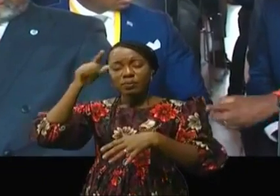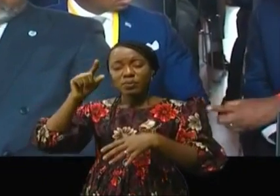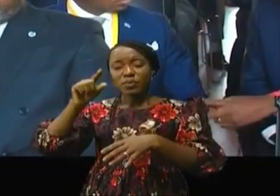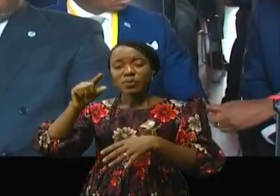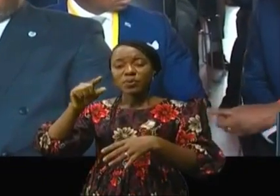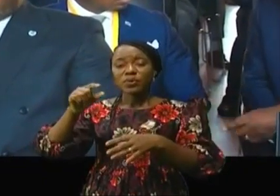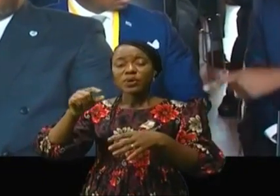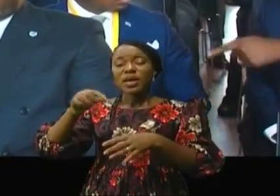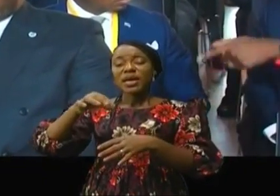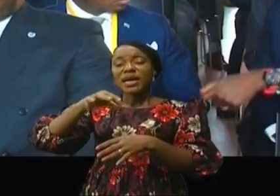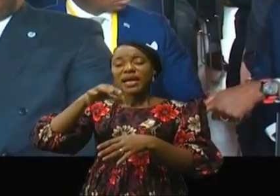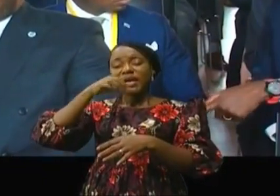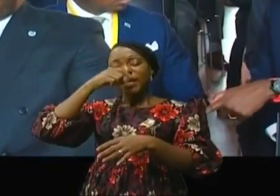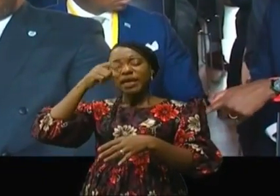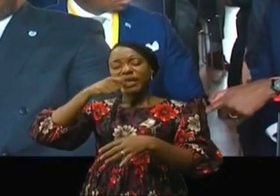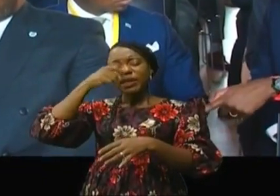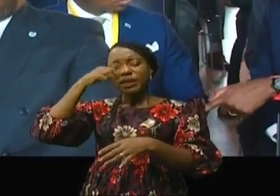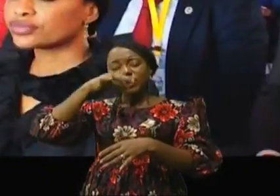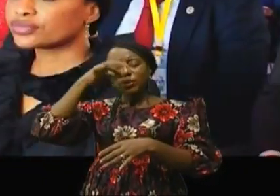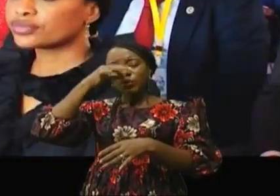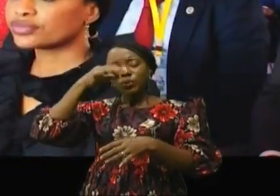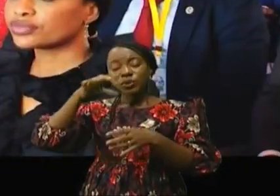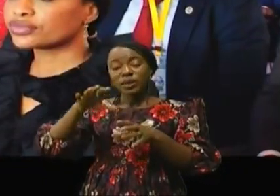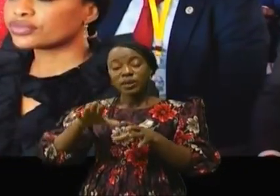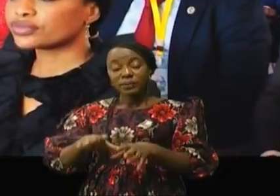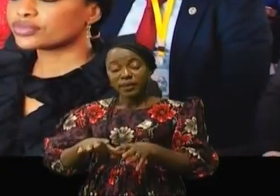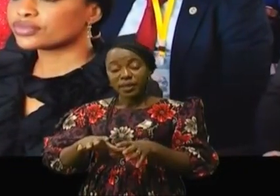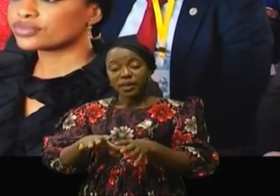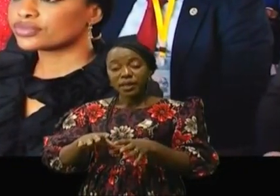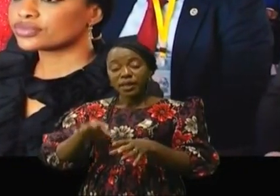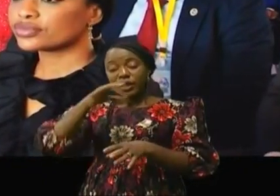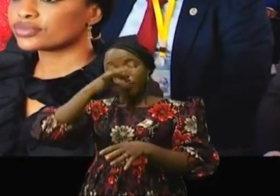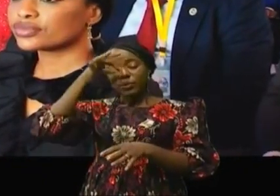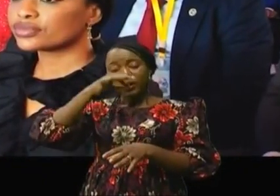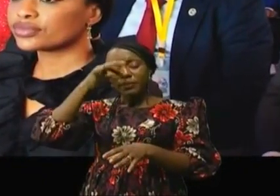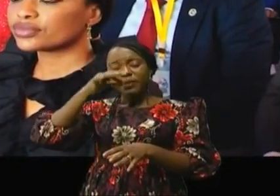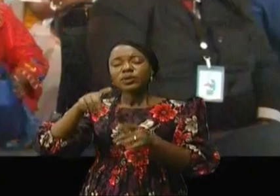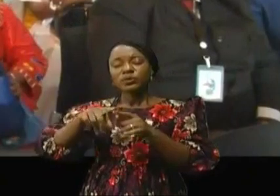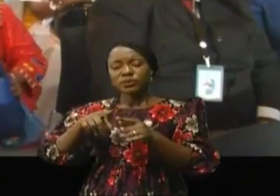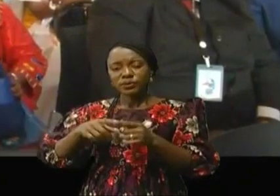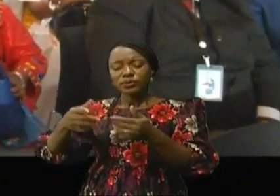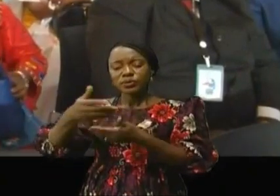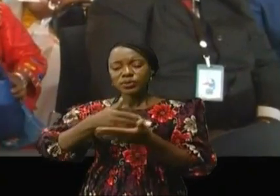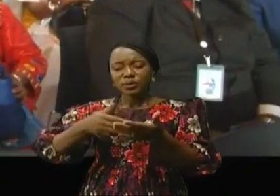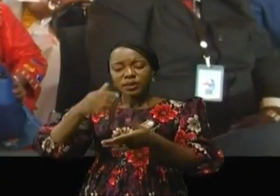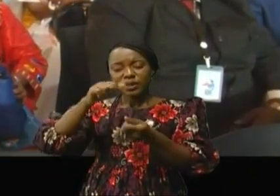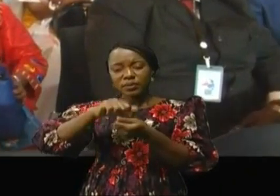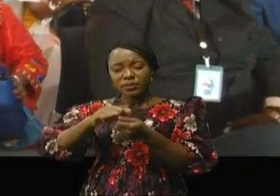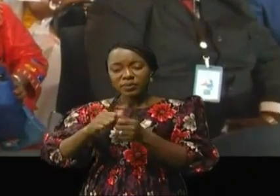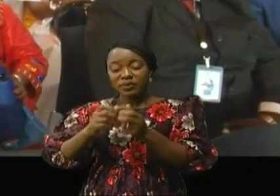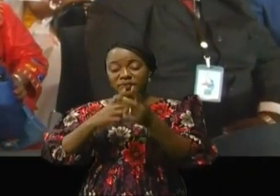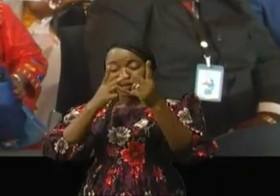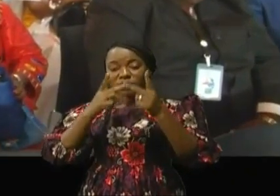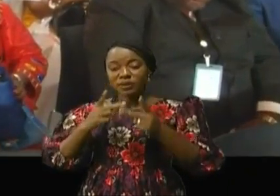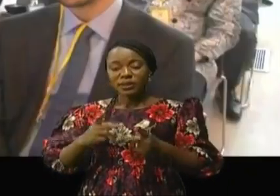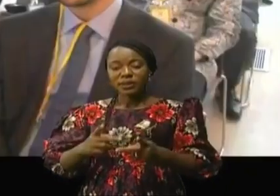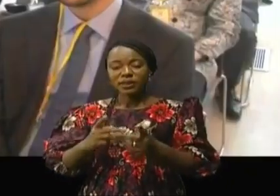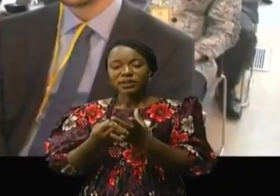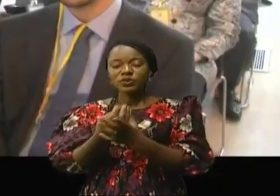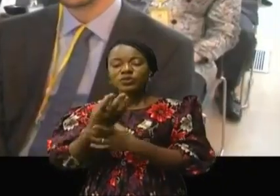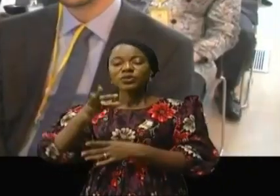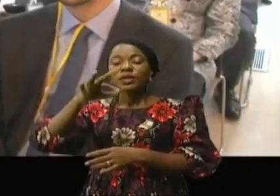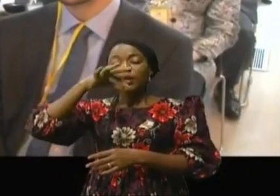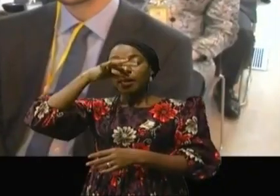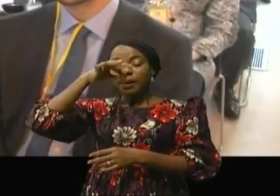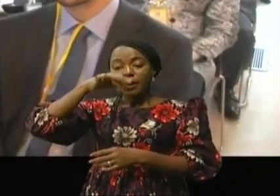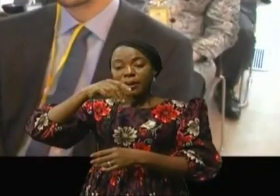hydrocarbures est un des éléments de cet attrait. Dans le souci du gouvernement de relancer les défis de valorisation des ressources pétrolières